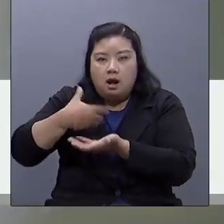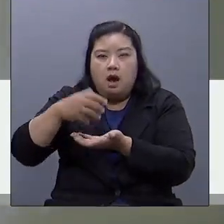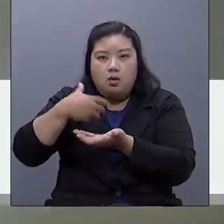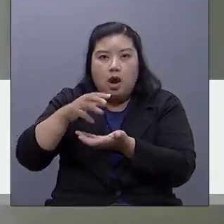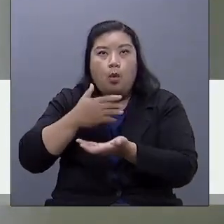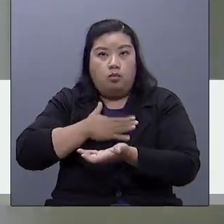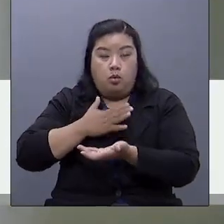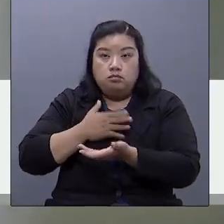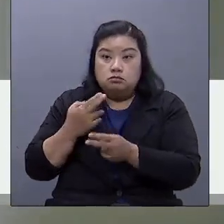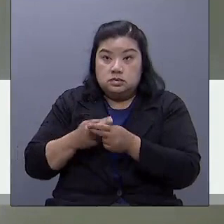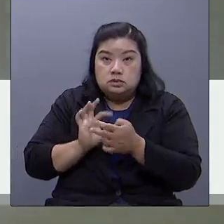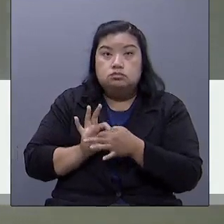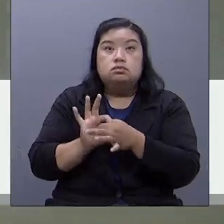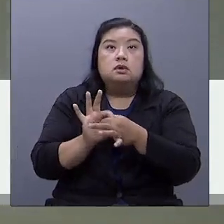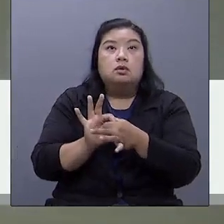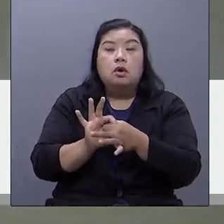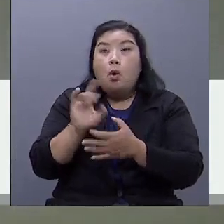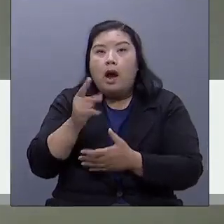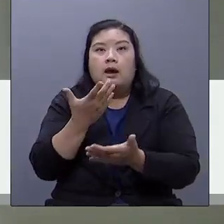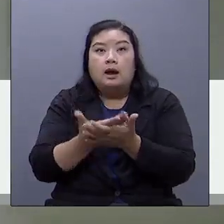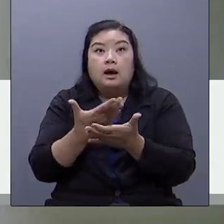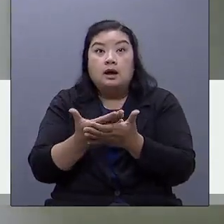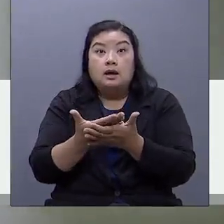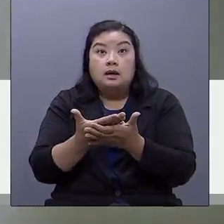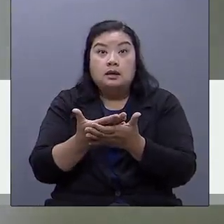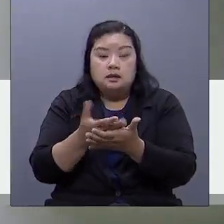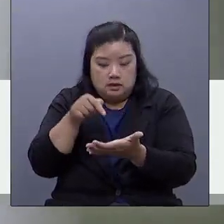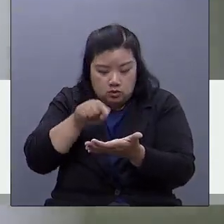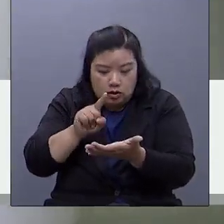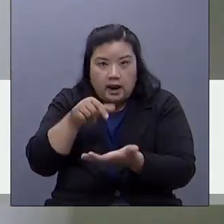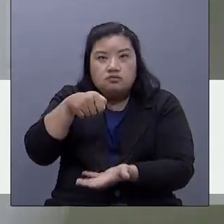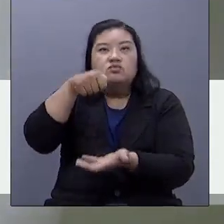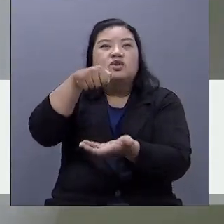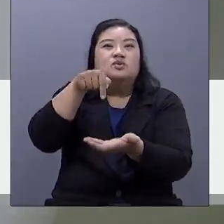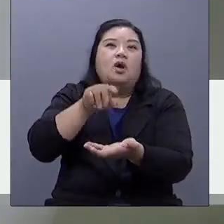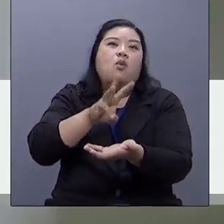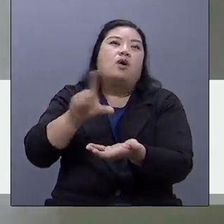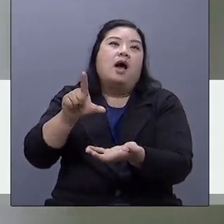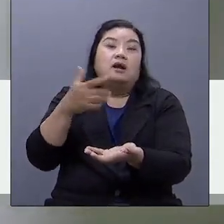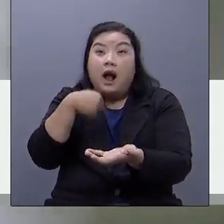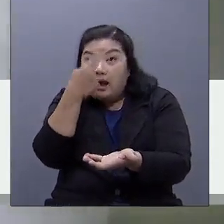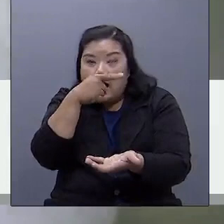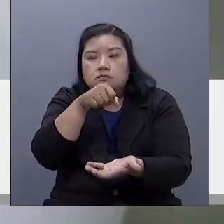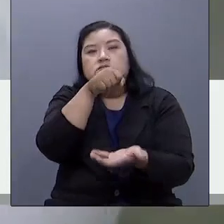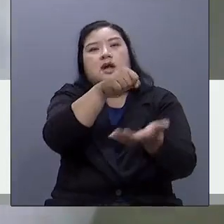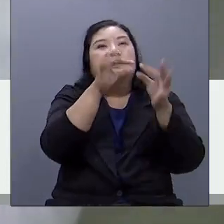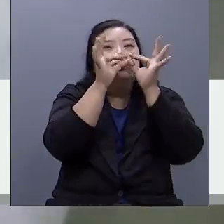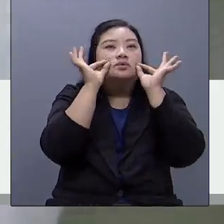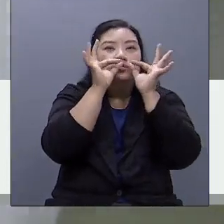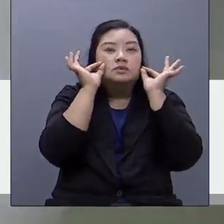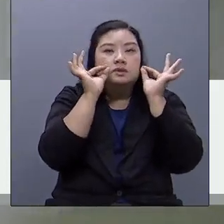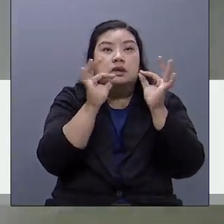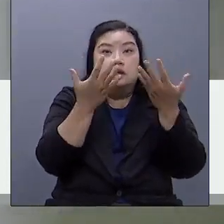พาดพิงว่าเป็นบุคคลที่หิ้วถุงเงิน 6ล้านบาทไปมอบให้กับคุณชูวิทย์กมลวิศิษฎ์พล.ต